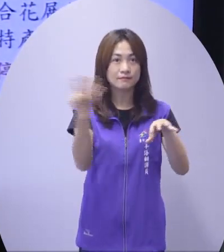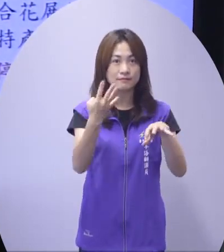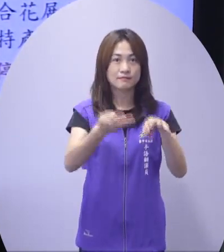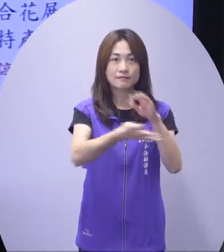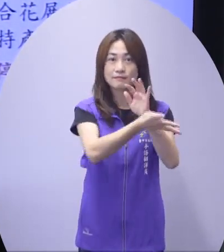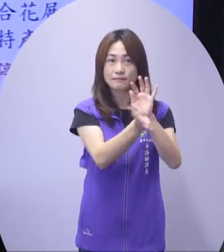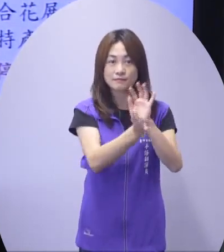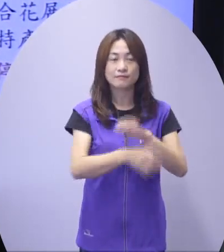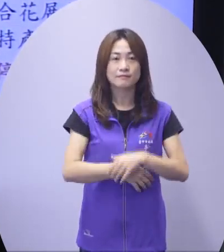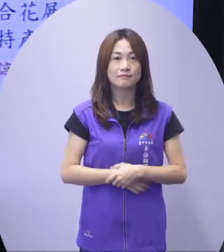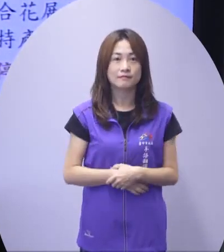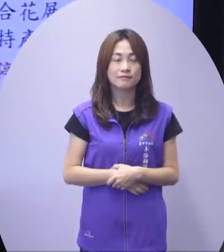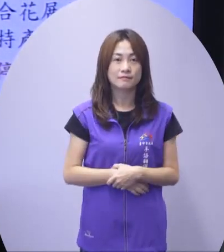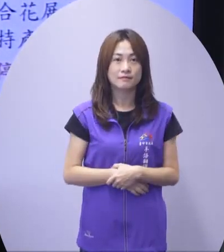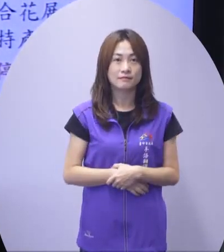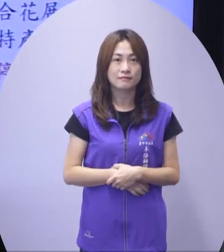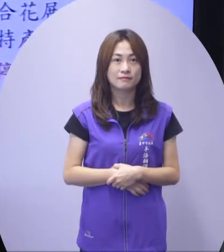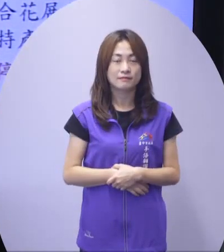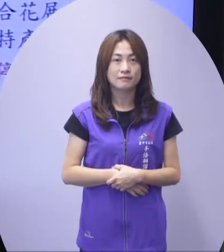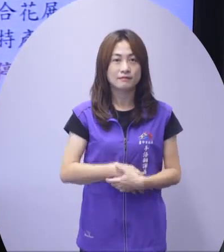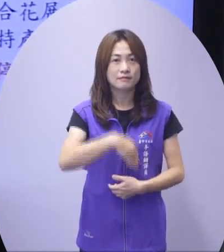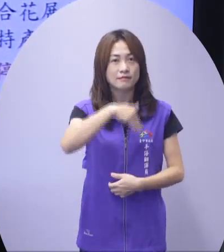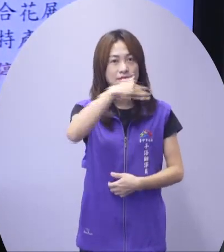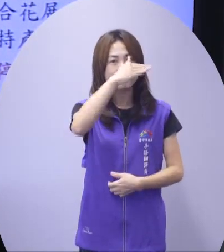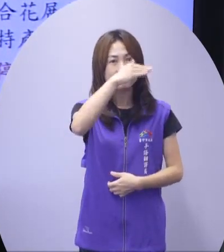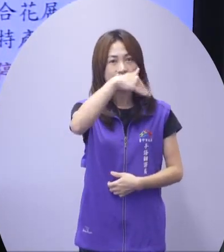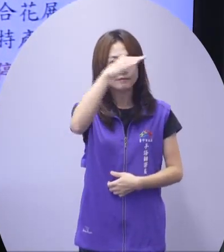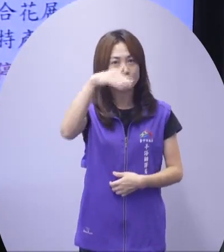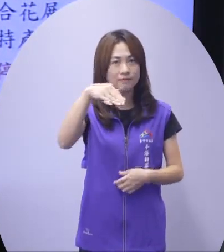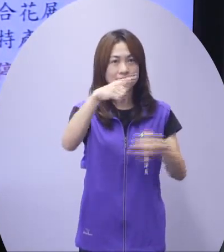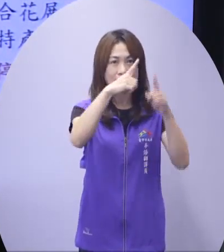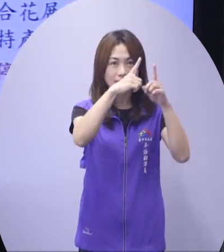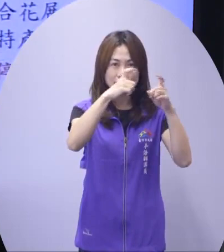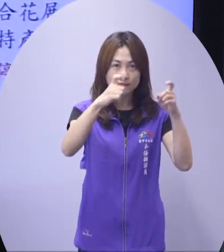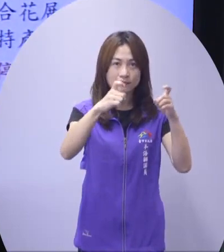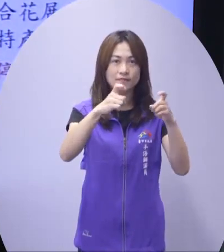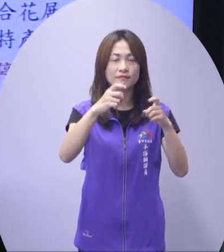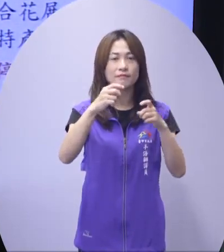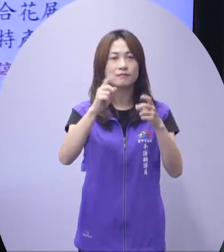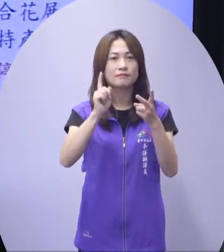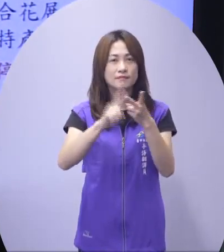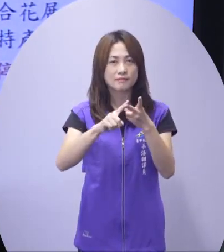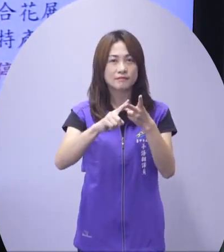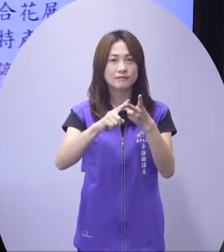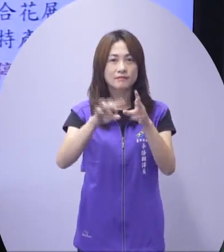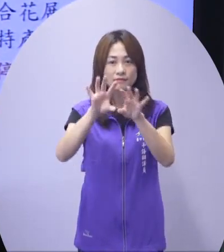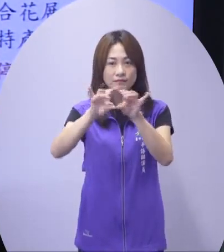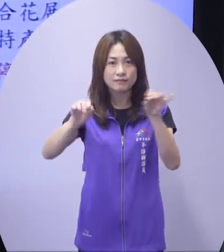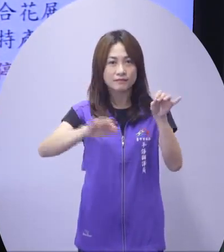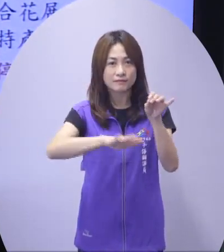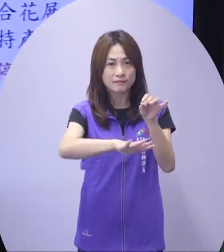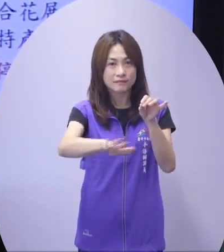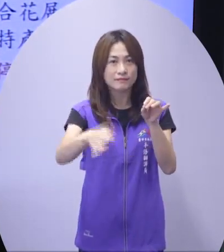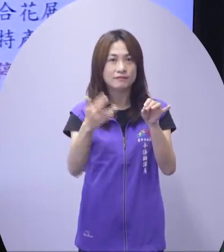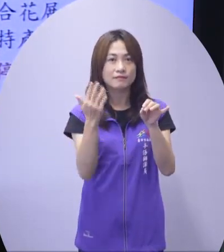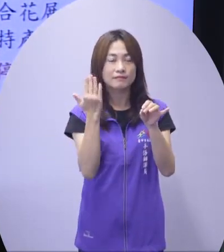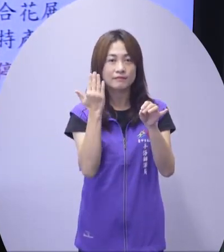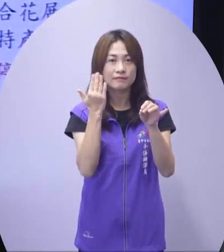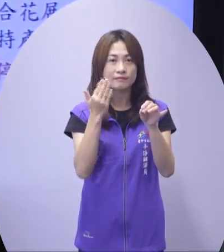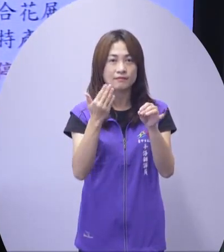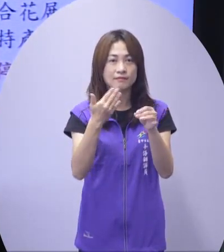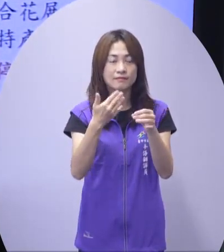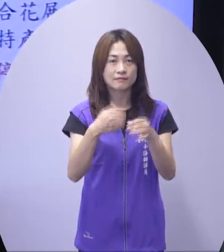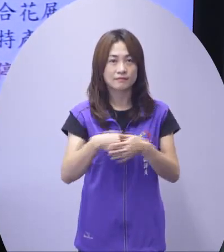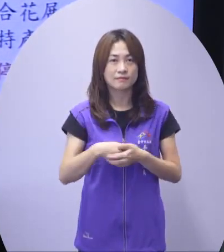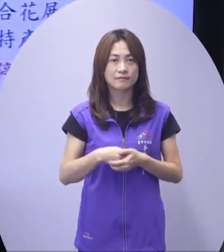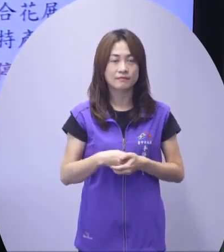青龙特展、山城农特产品展，还有可食地景，这边会有金门特展，因为种苗场它